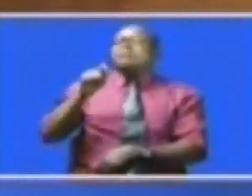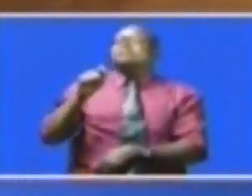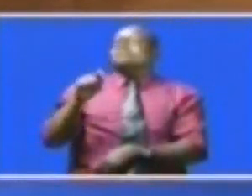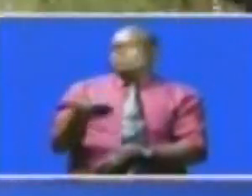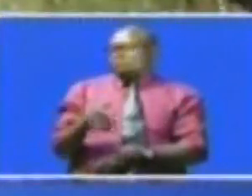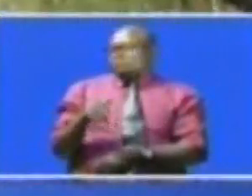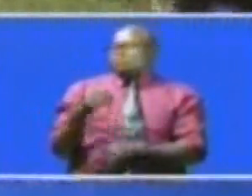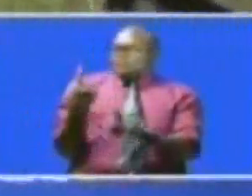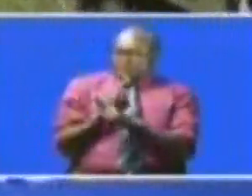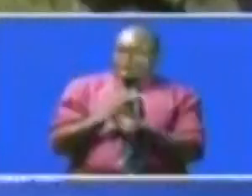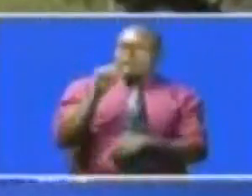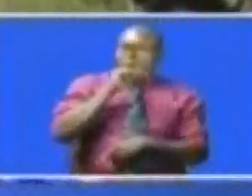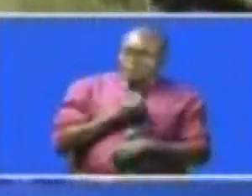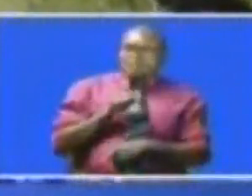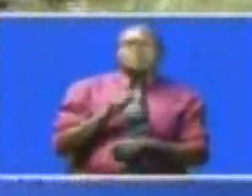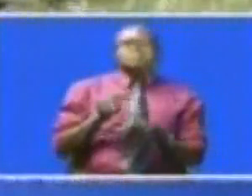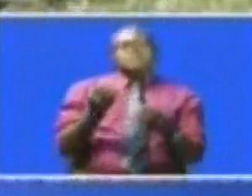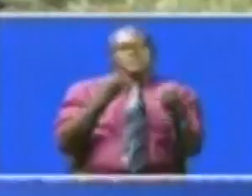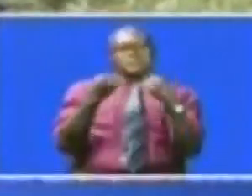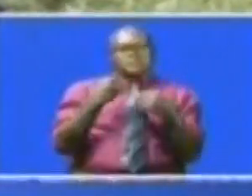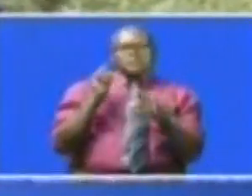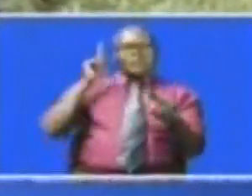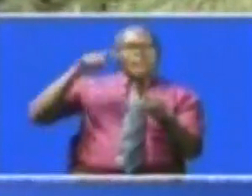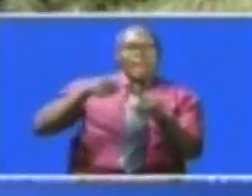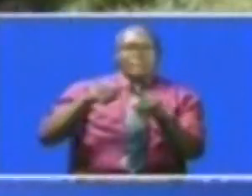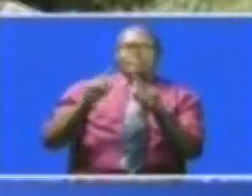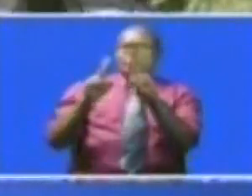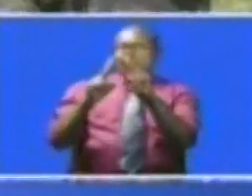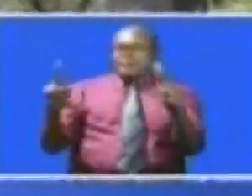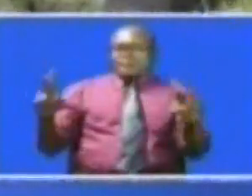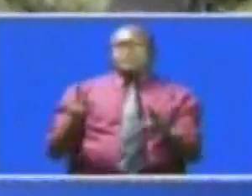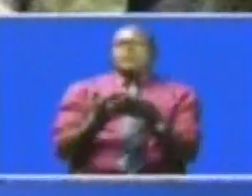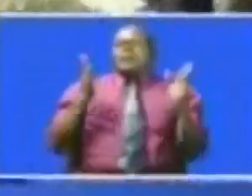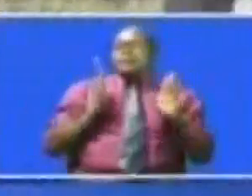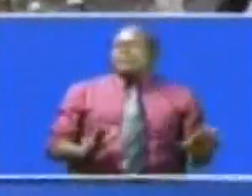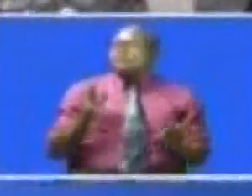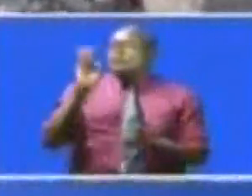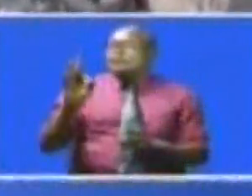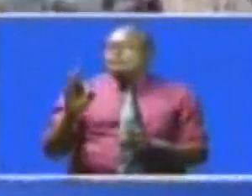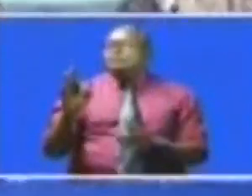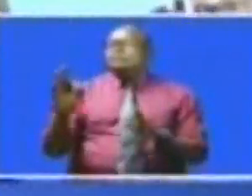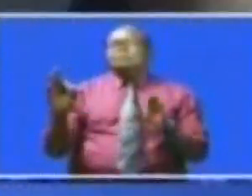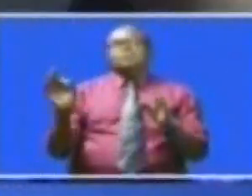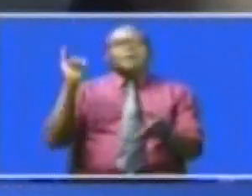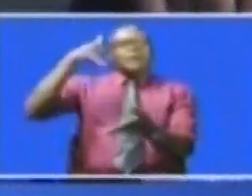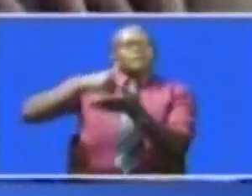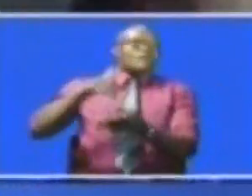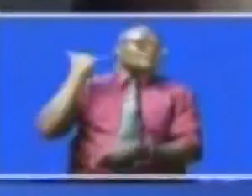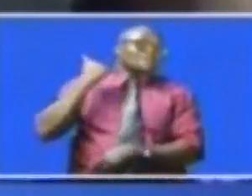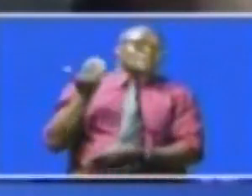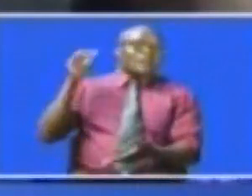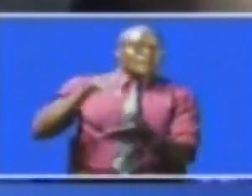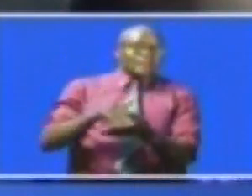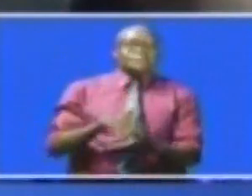wazee wa jamii zinazozozana, nia ikiwa ni kuleta na kama kwa yeyote mwenye moyo telezi. Sisi